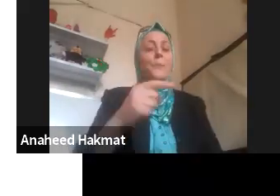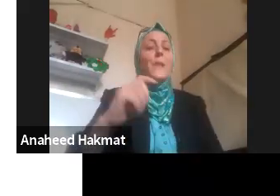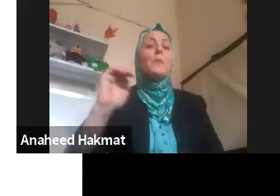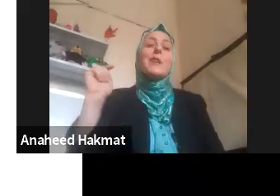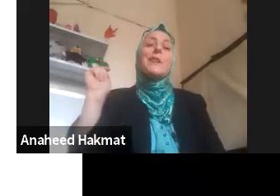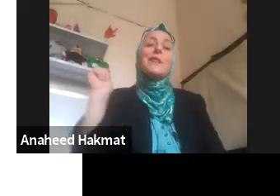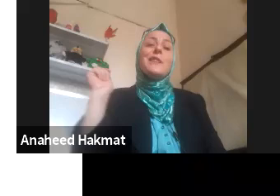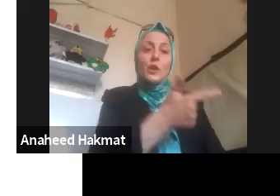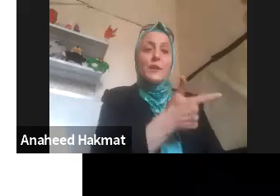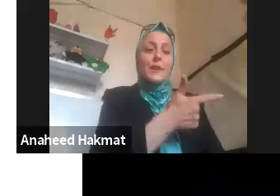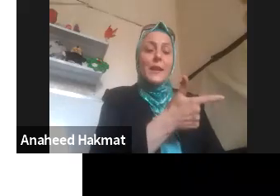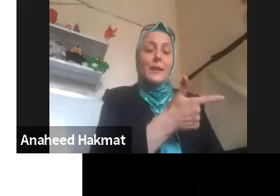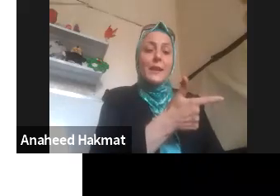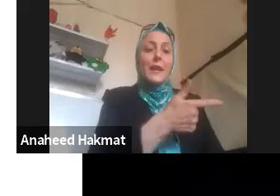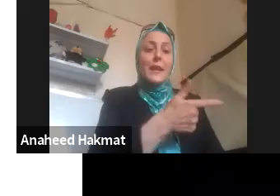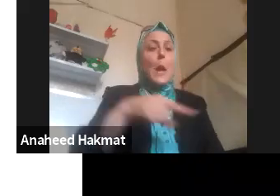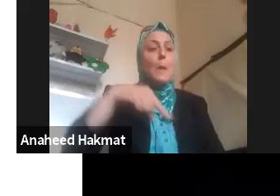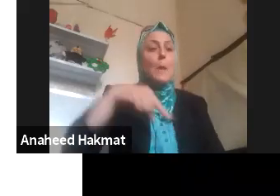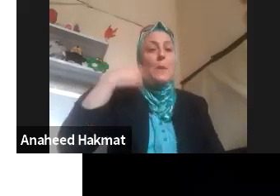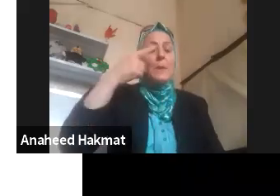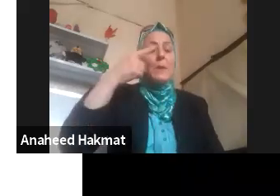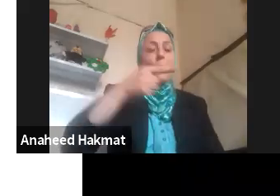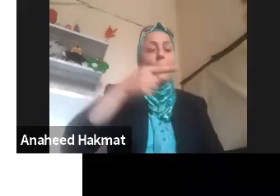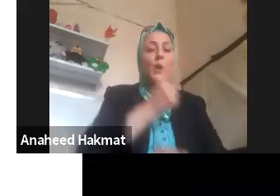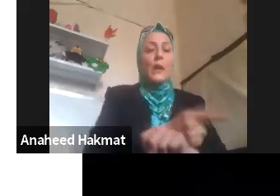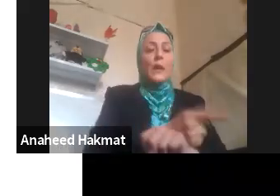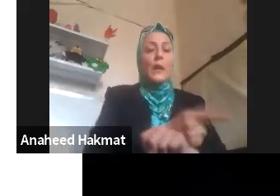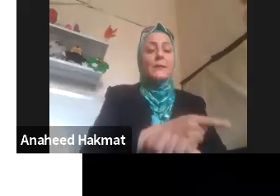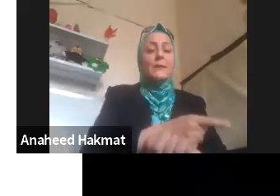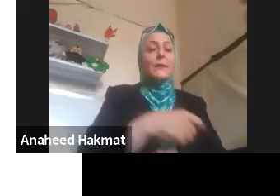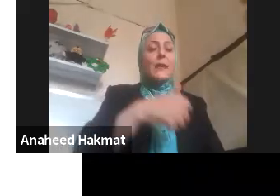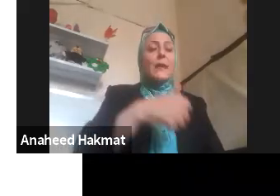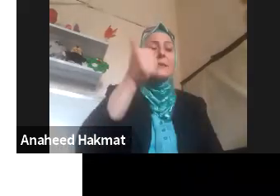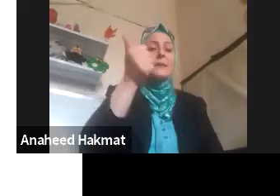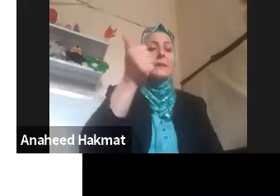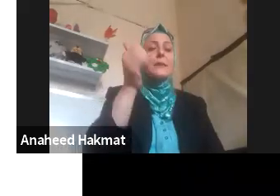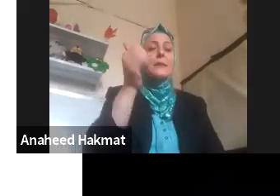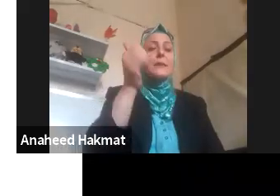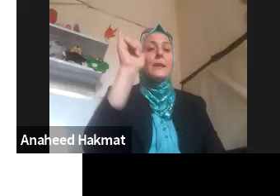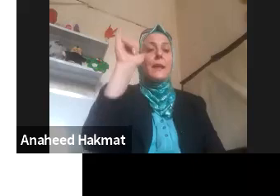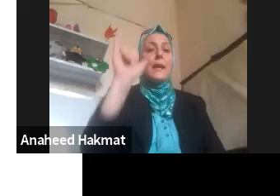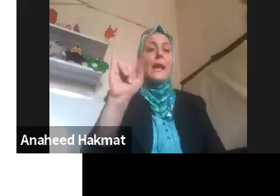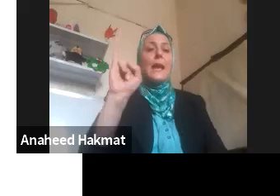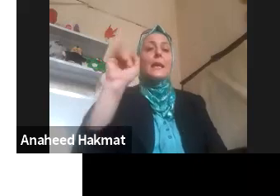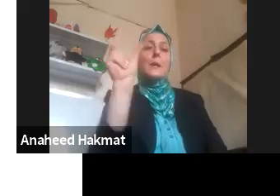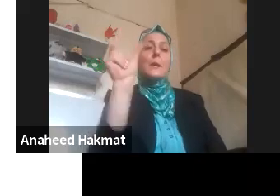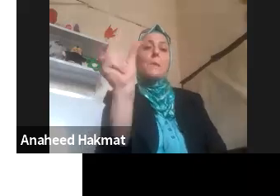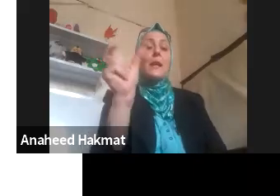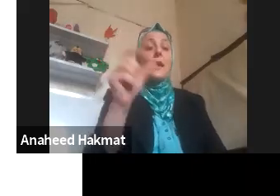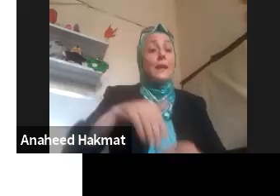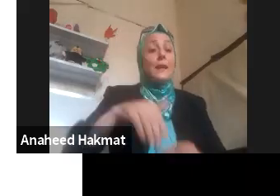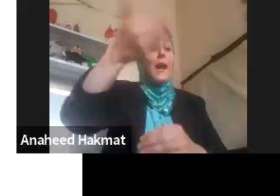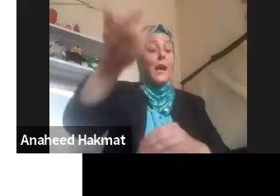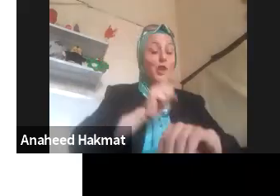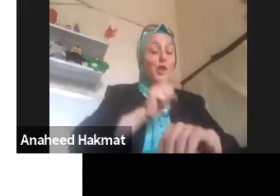إحنا خارج إطار الوقت، يعني ملتحقين بالوقت في هذا الإطار. أيمن